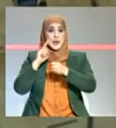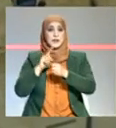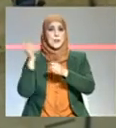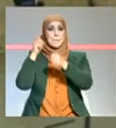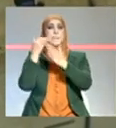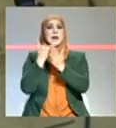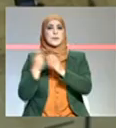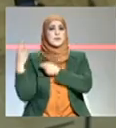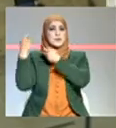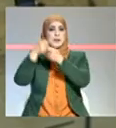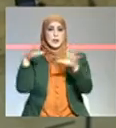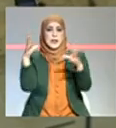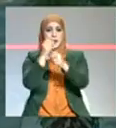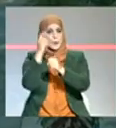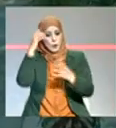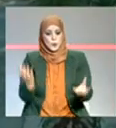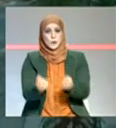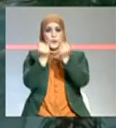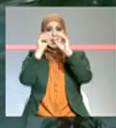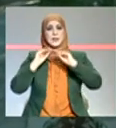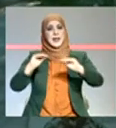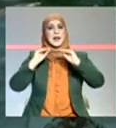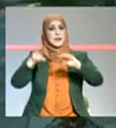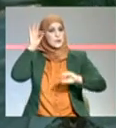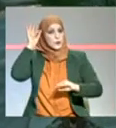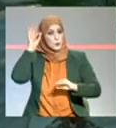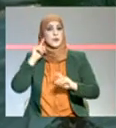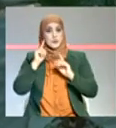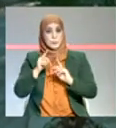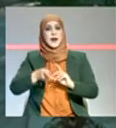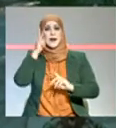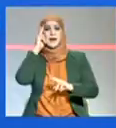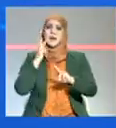تمويلي كامل للنهوض بالمنظومة التربوية من أجل أكثر جودة.